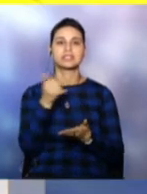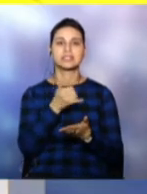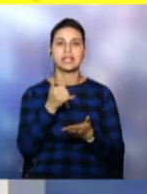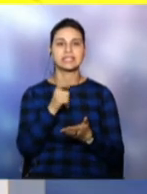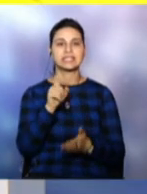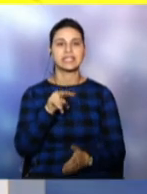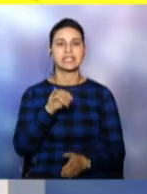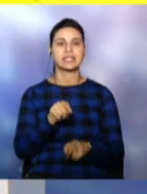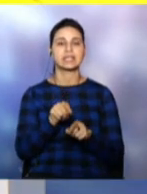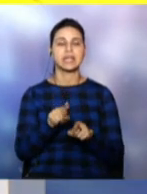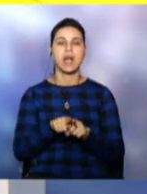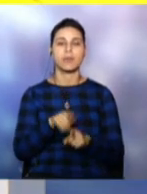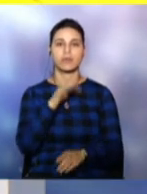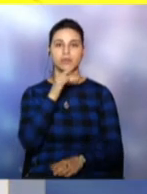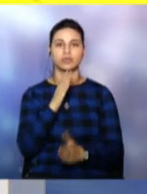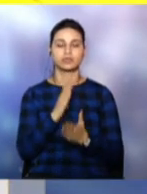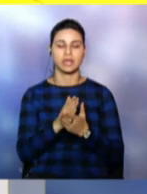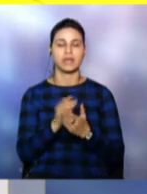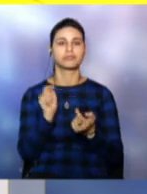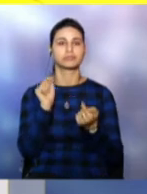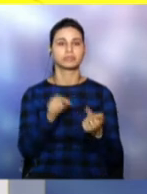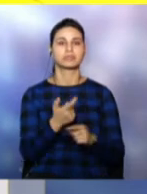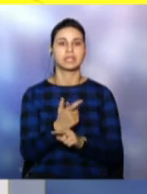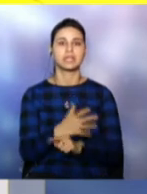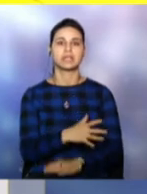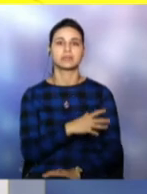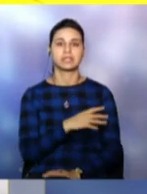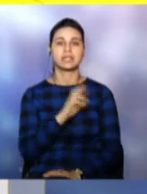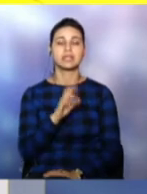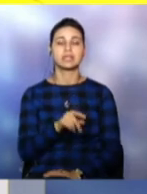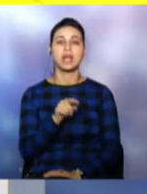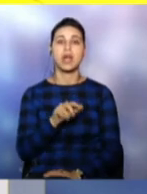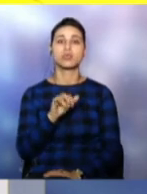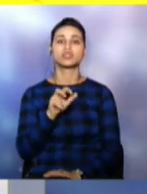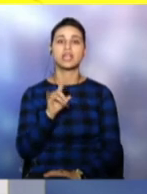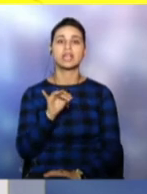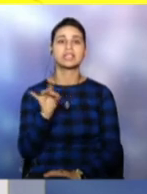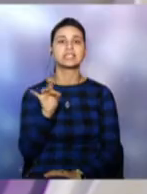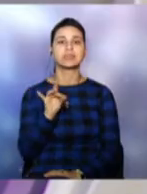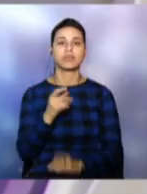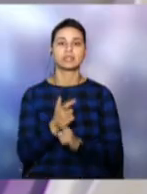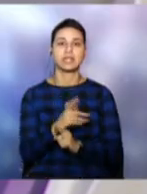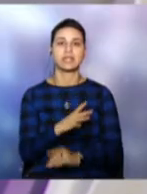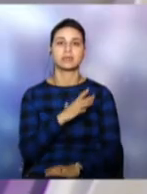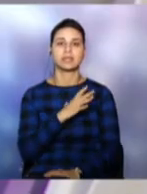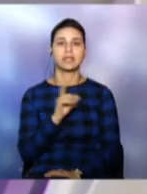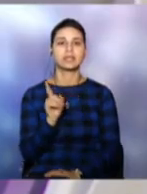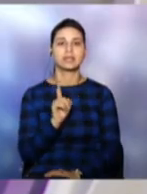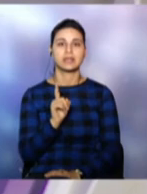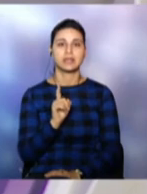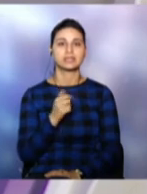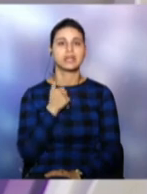ხილი, ის ამავე დროს არის ანტიოქსიდანტები ძალიან მდიდარი და უჯერი ცხიმოვანი მჟავებით ძალიან მდიდარი, რაც